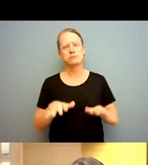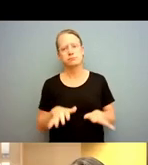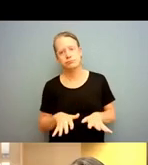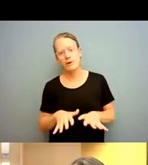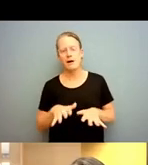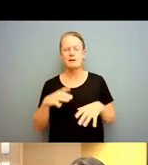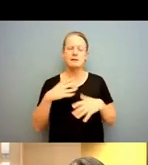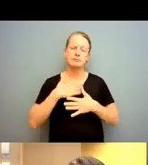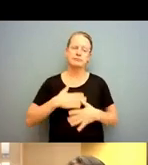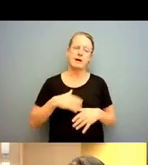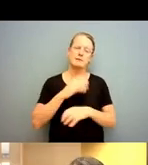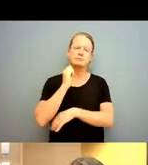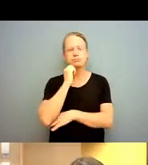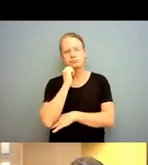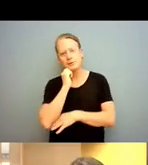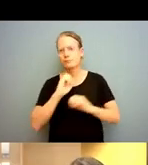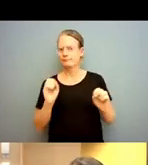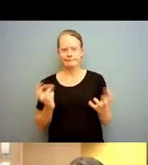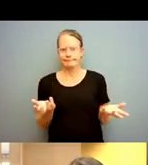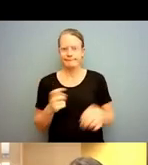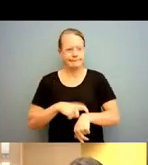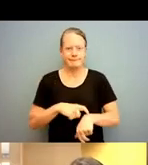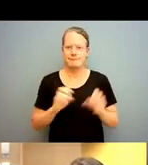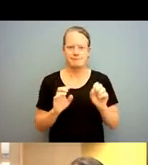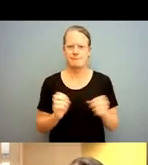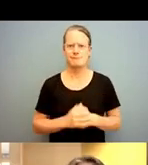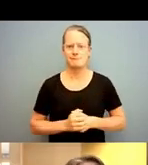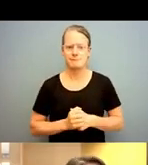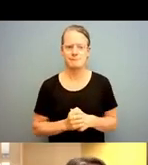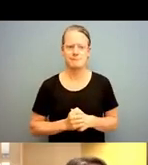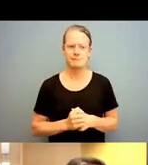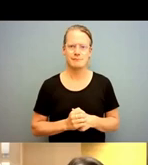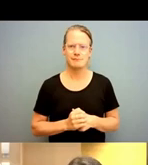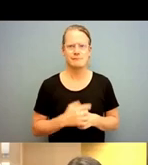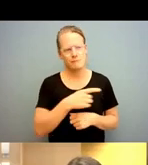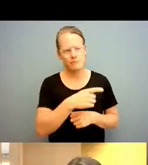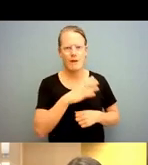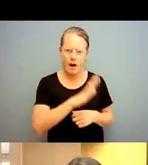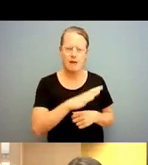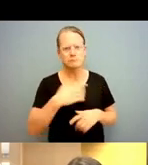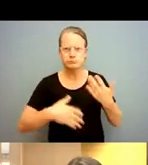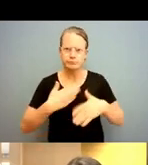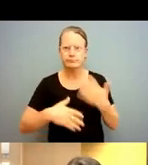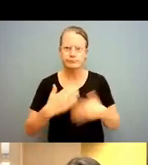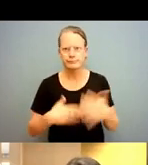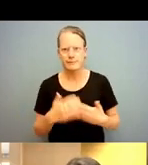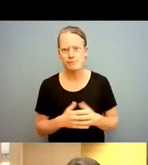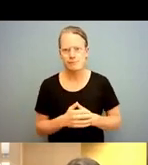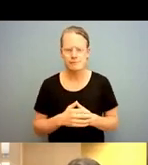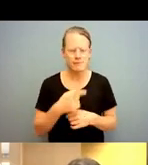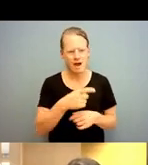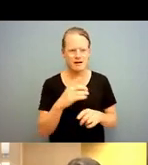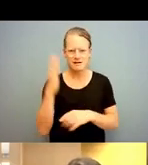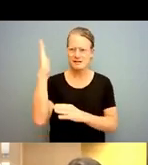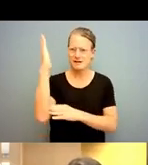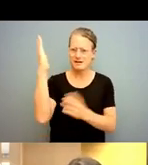ilä, leamasan lohpi tjohka kuhka, tahje vellesti senki kaskupäivi. Nupahla